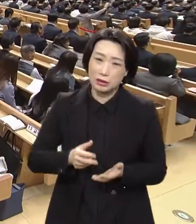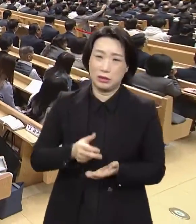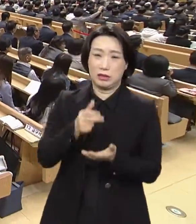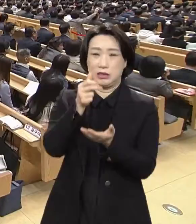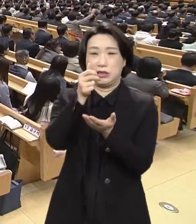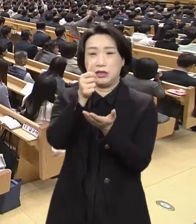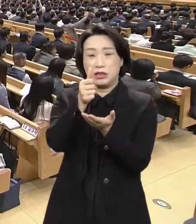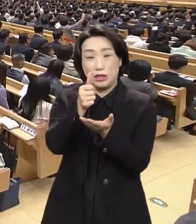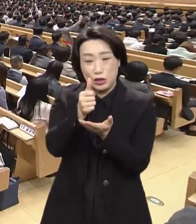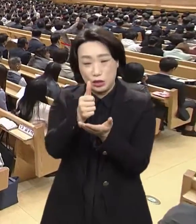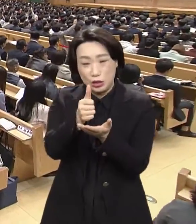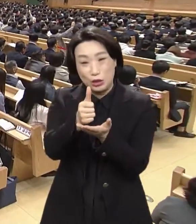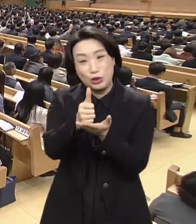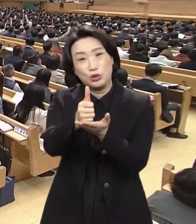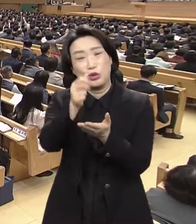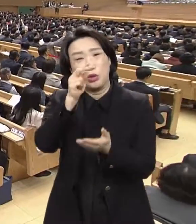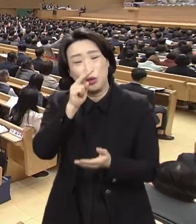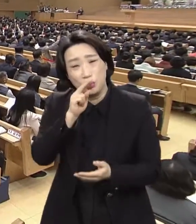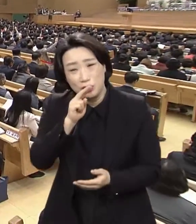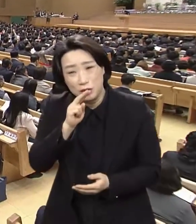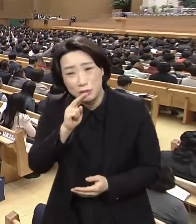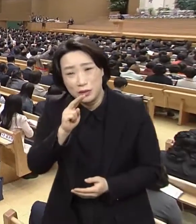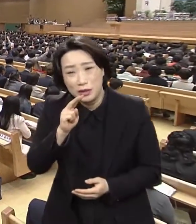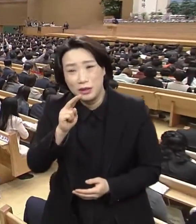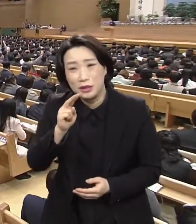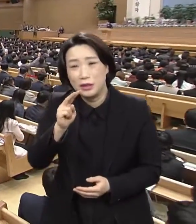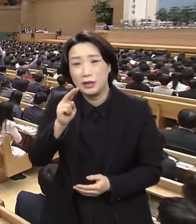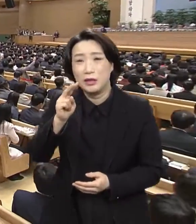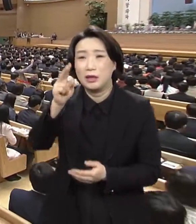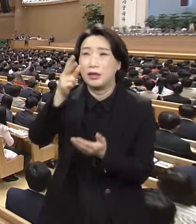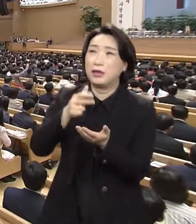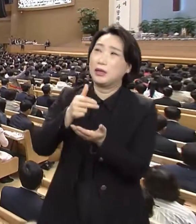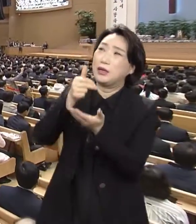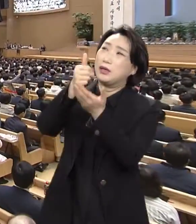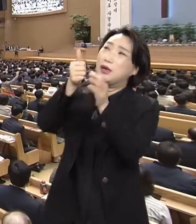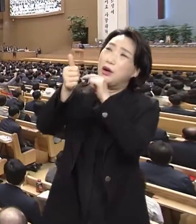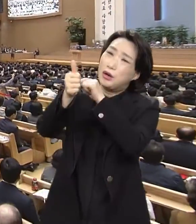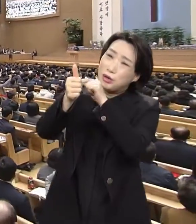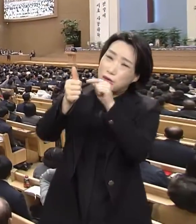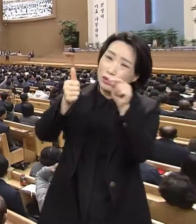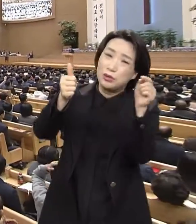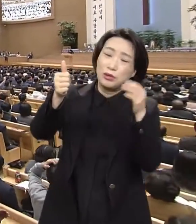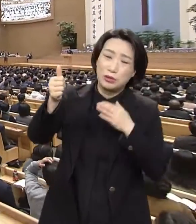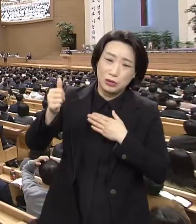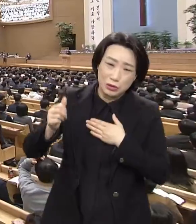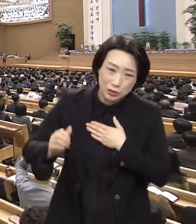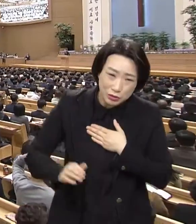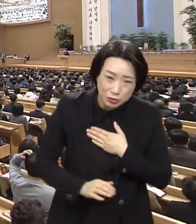Yeah.